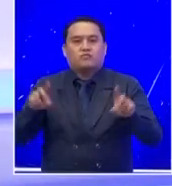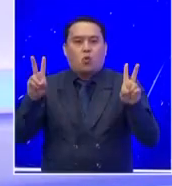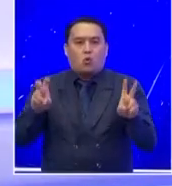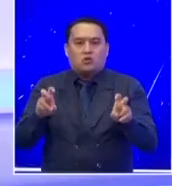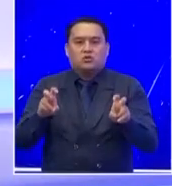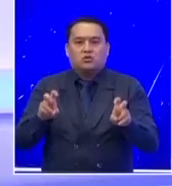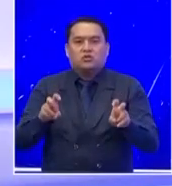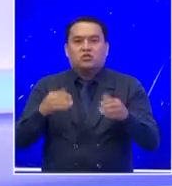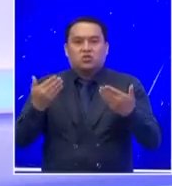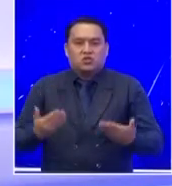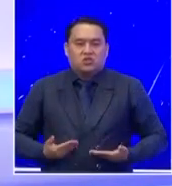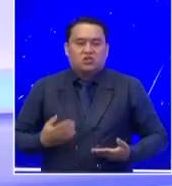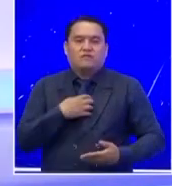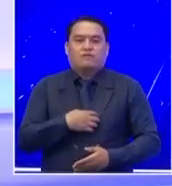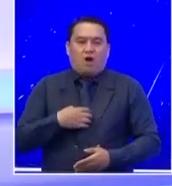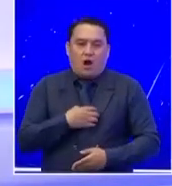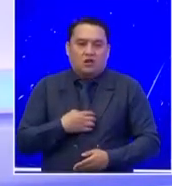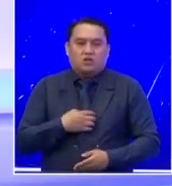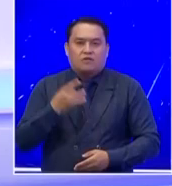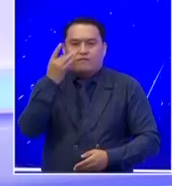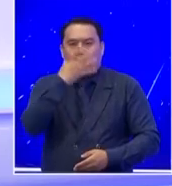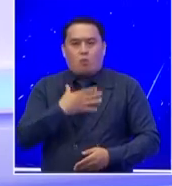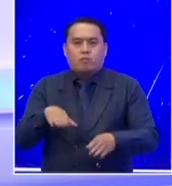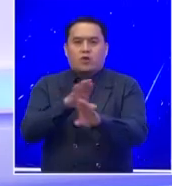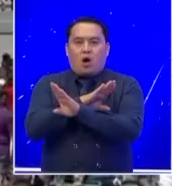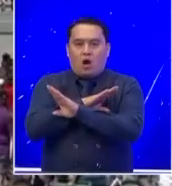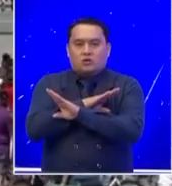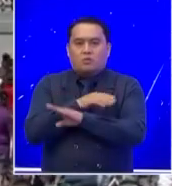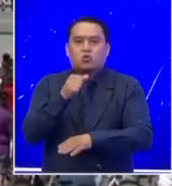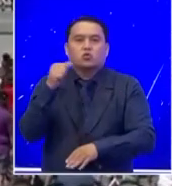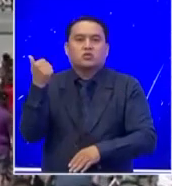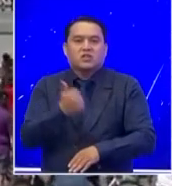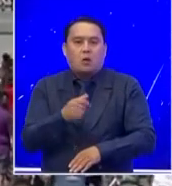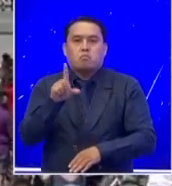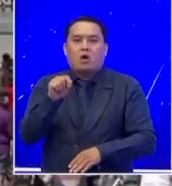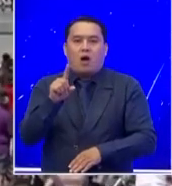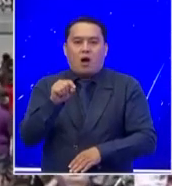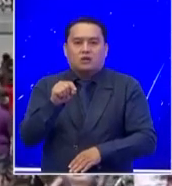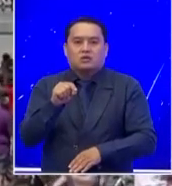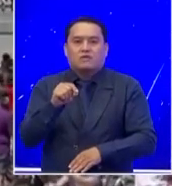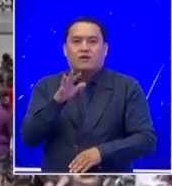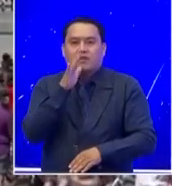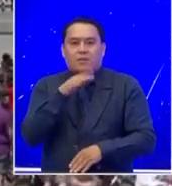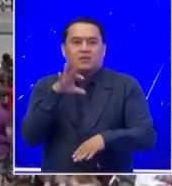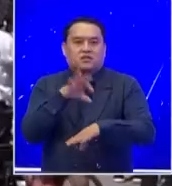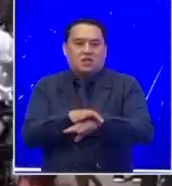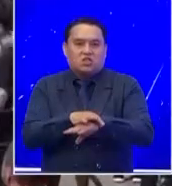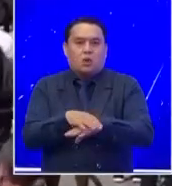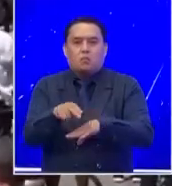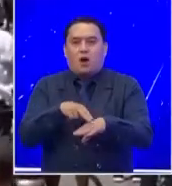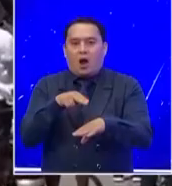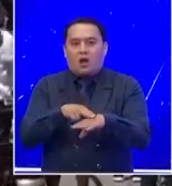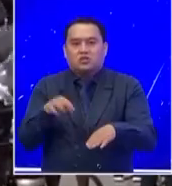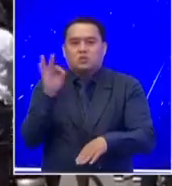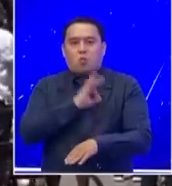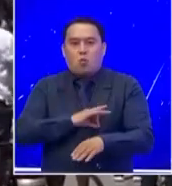«Жизнь черных имеет значение». Напомним, Джордж Флойд погиб на прошлой неделе в понедельник в Миннесоте во время задержания. Полицейский